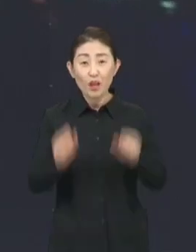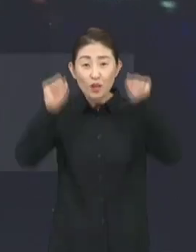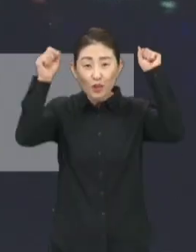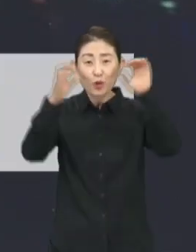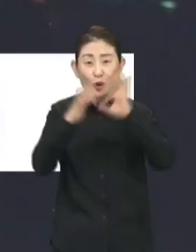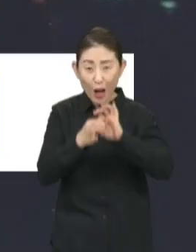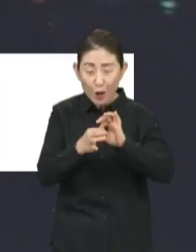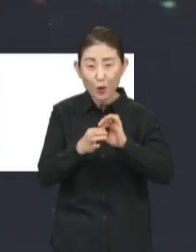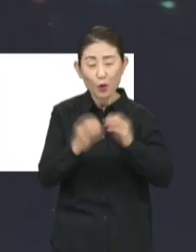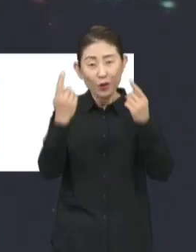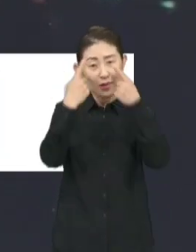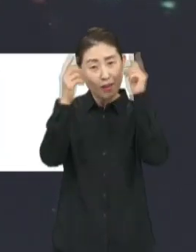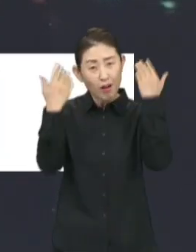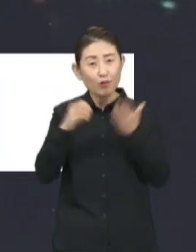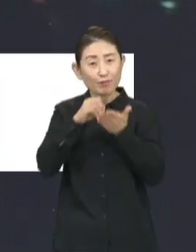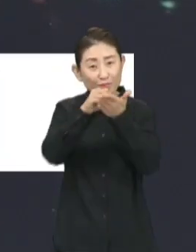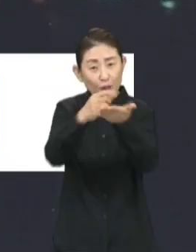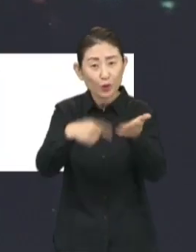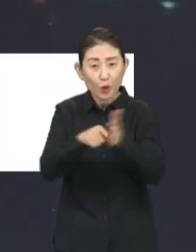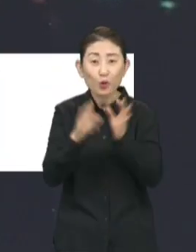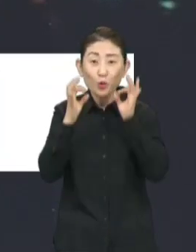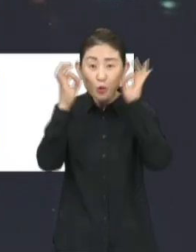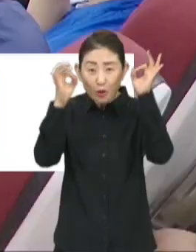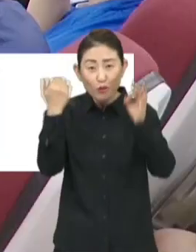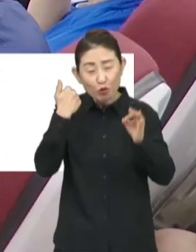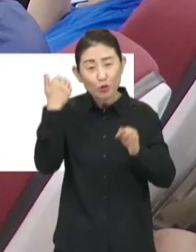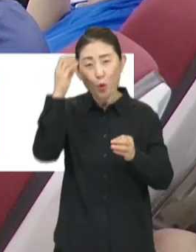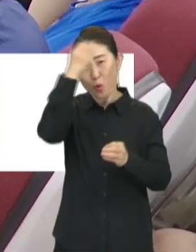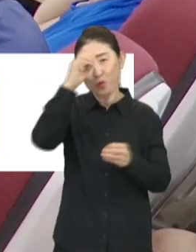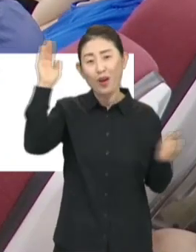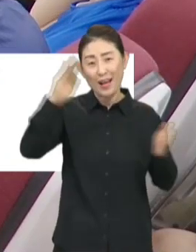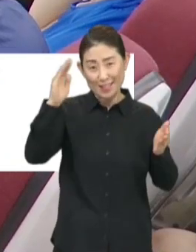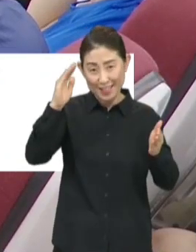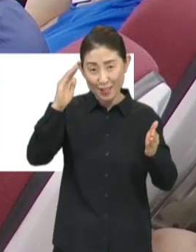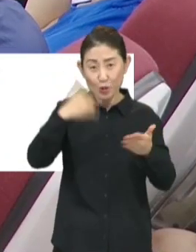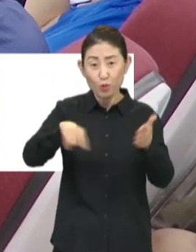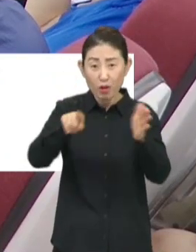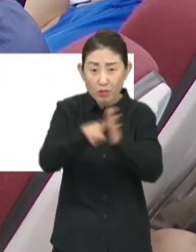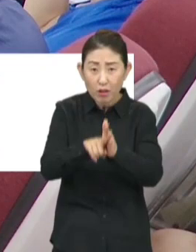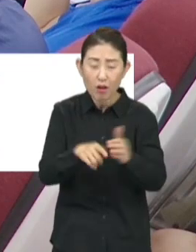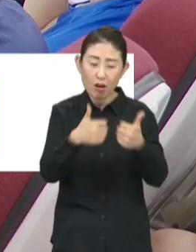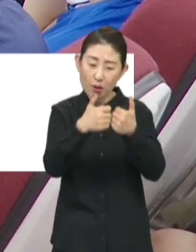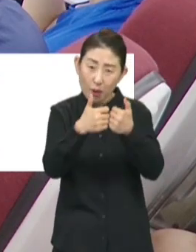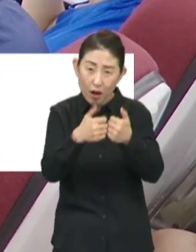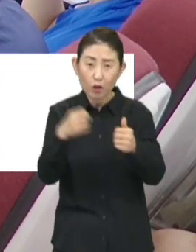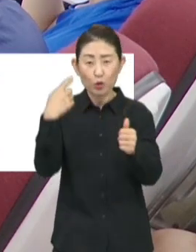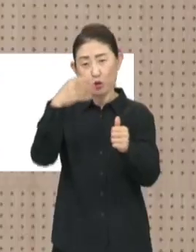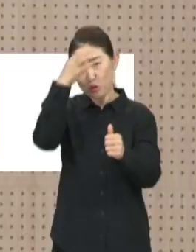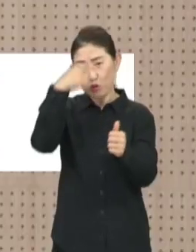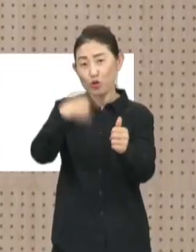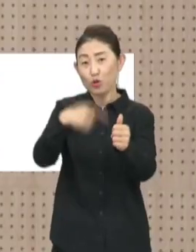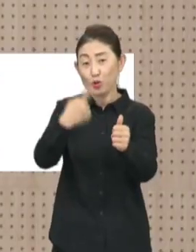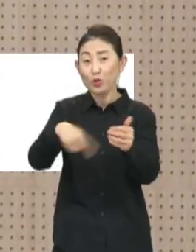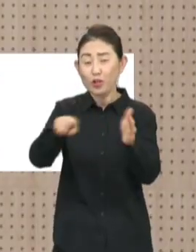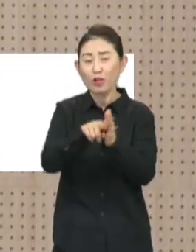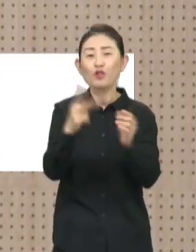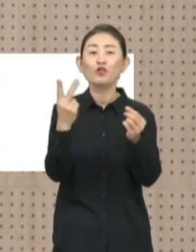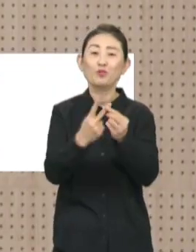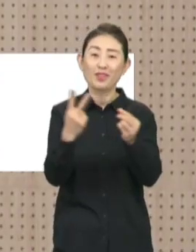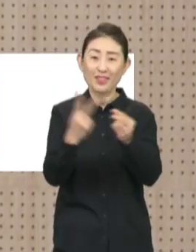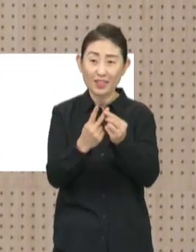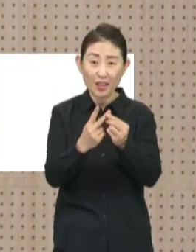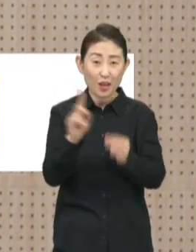체육 계열로 진로를 결정하고 꿈을 향해 매진하고 있는 고등학생들의 역량 함량과 진학지도를 위한 제 2회 체육교육